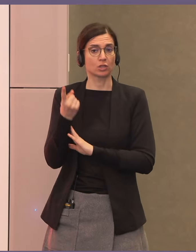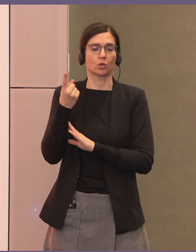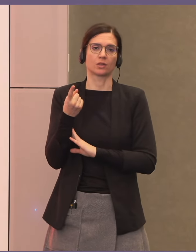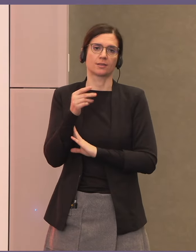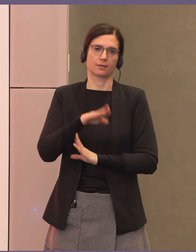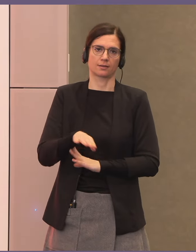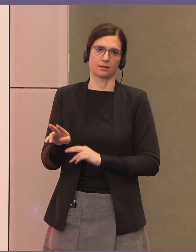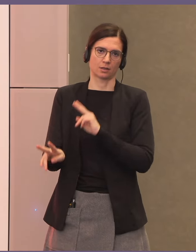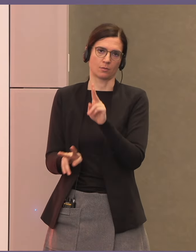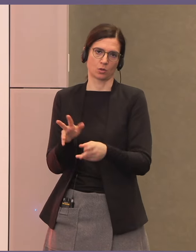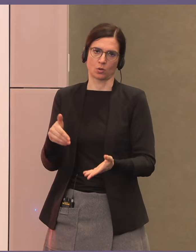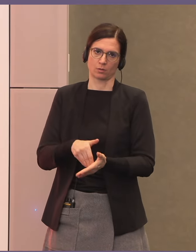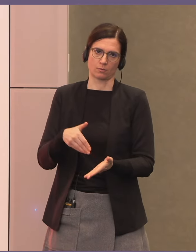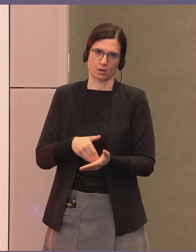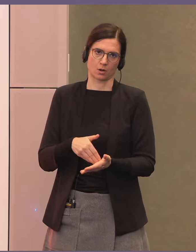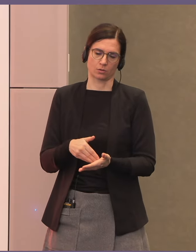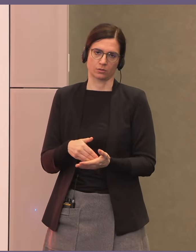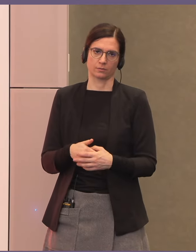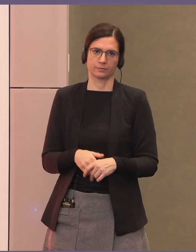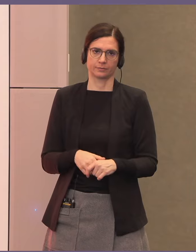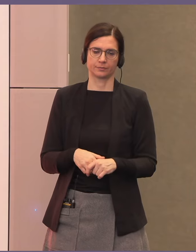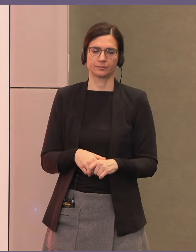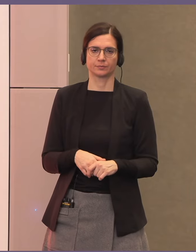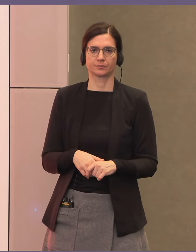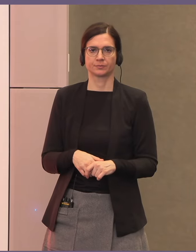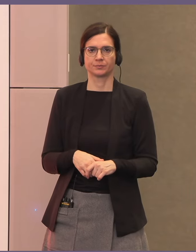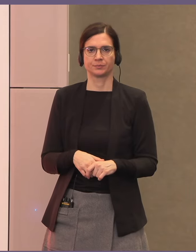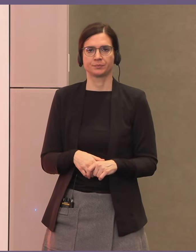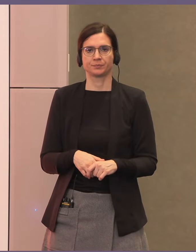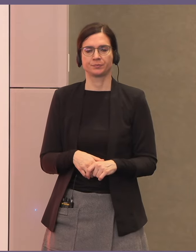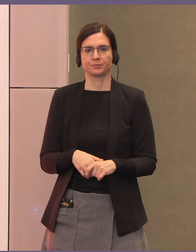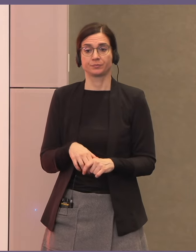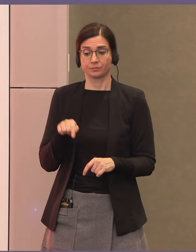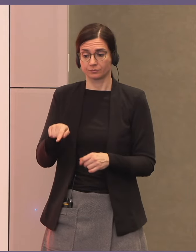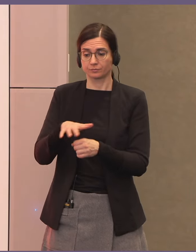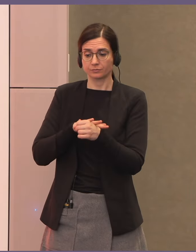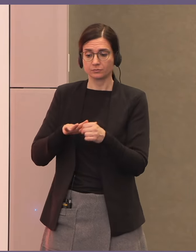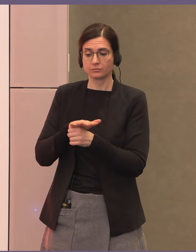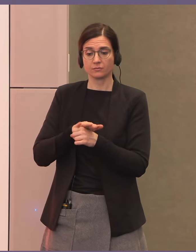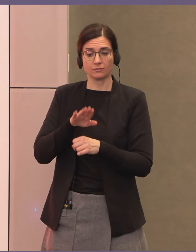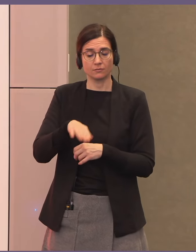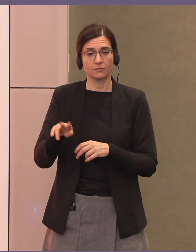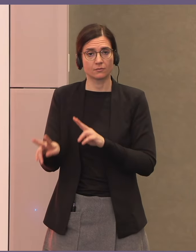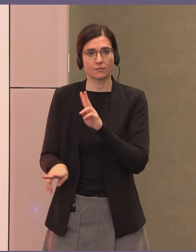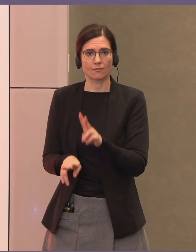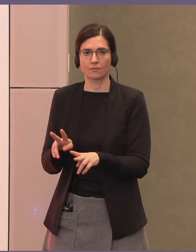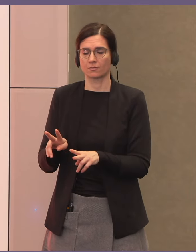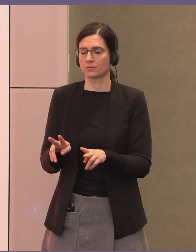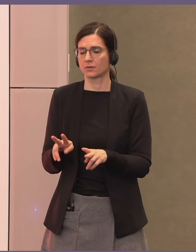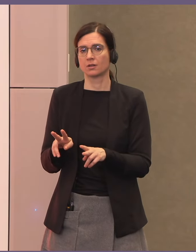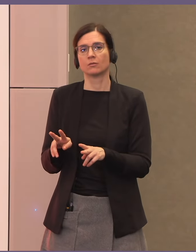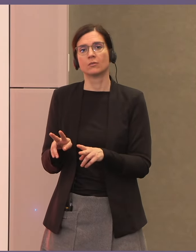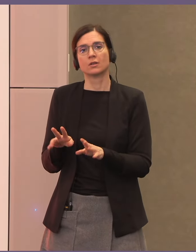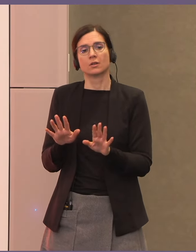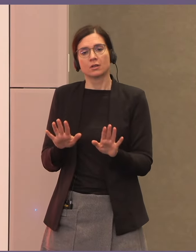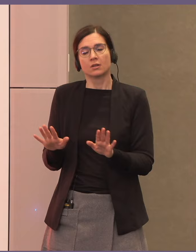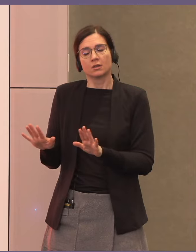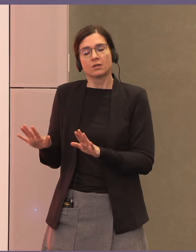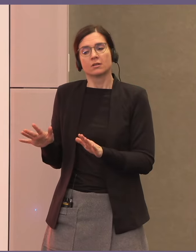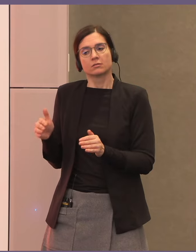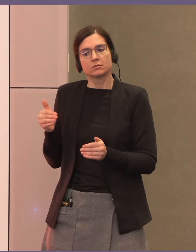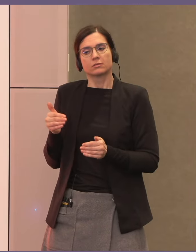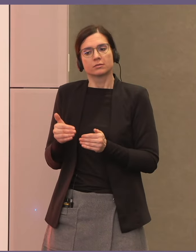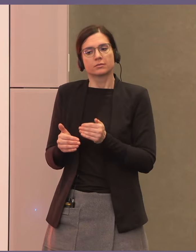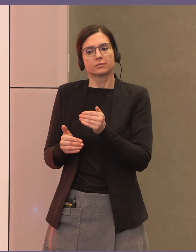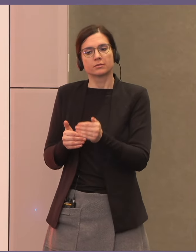essentiell. Dass in diesem Bereich ein vorläufiger gesellschaftlicher Konsens erreicht werden konnte,